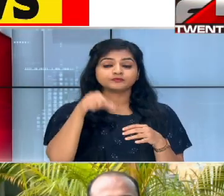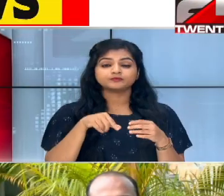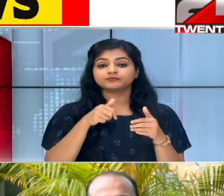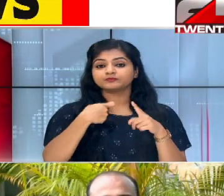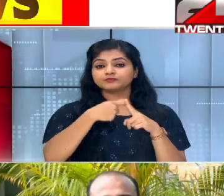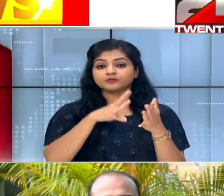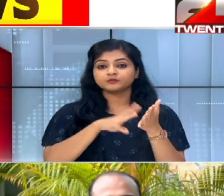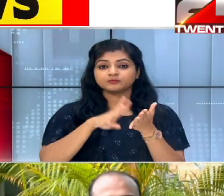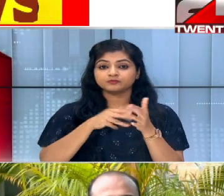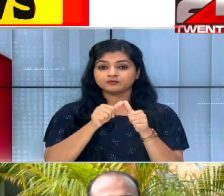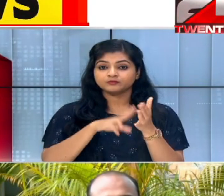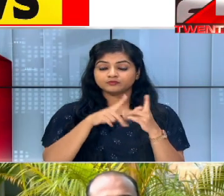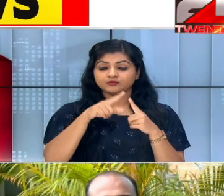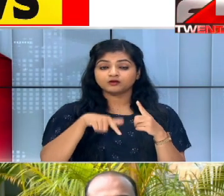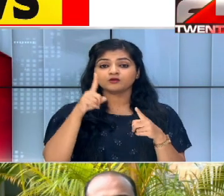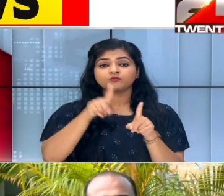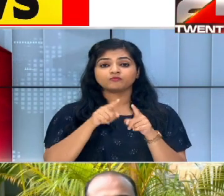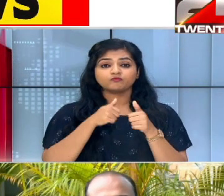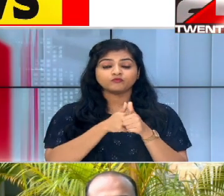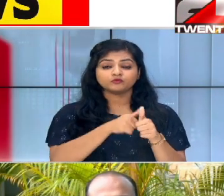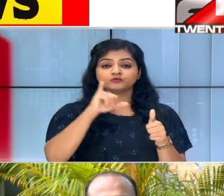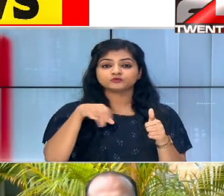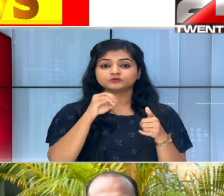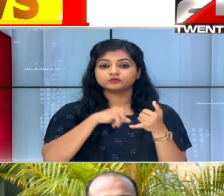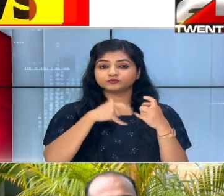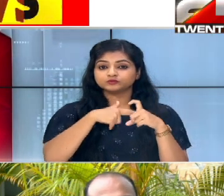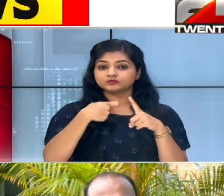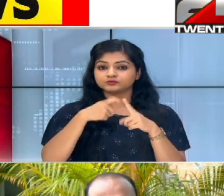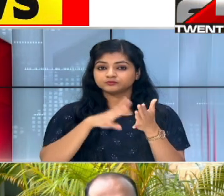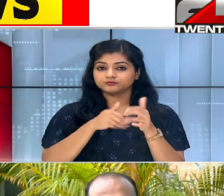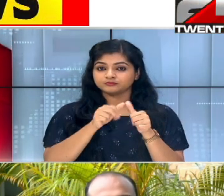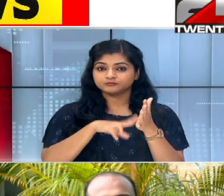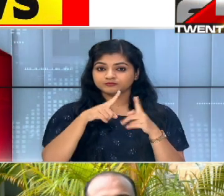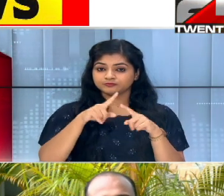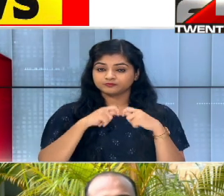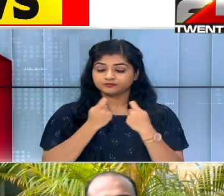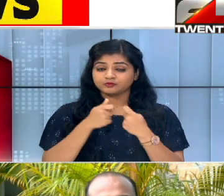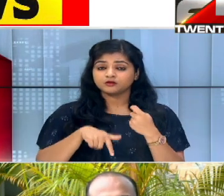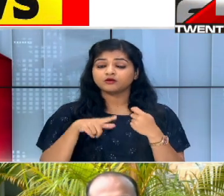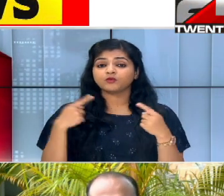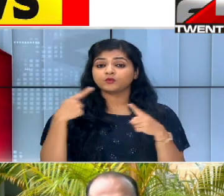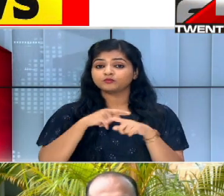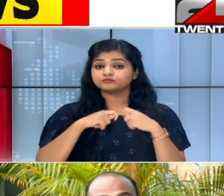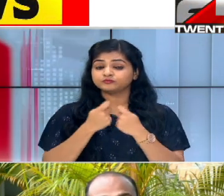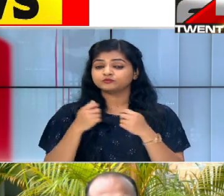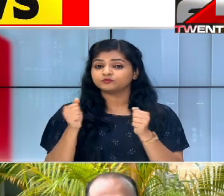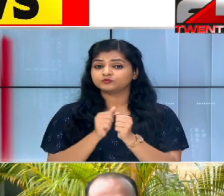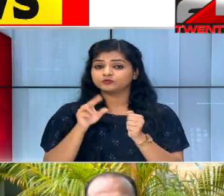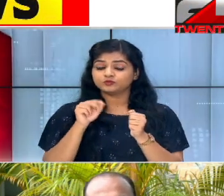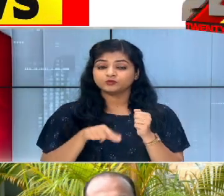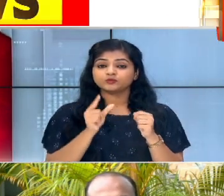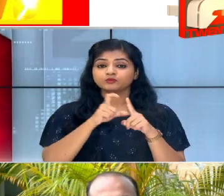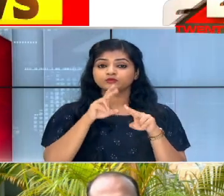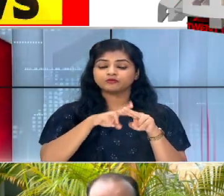അദ്ദേഹത്തിൻ്റെ ആശയാദർശങ്ങൾ പിന്തുടർന്ന ജോസ് കെ മാണി വിഭാഗം, കേരള കോൺഗ്രസ് ജോസ് കെ മാണി വിഭാഗം, അവർ നിൽക്കേണ്ടത് ഇടതുപക്ഷത്തല്ല, അവർ യു ഡി എഫിലേക്ക് മടങ്ങി വരുമെന്ന്